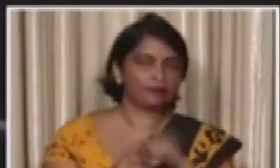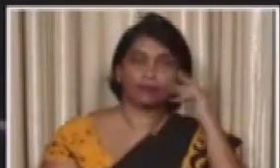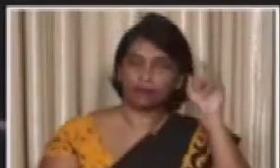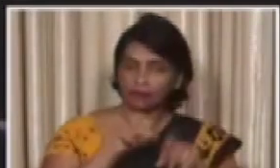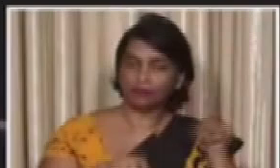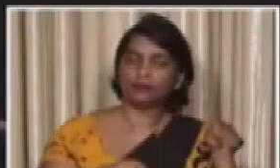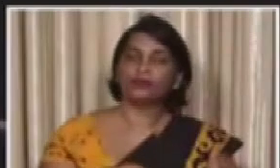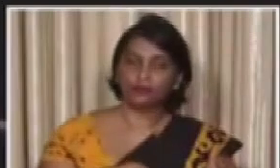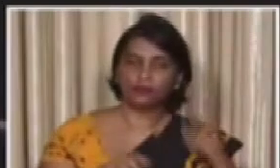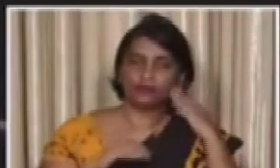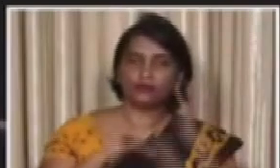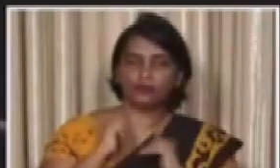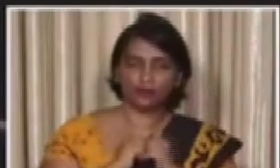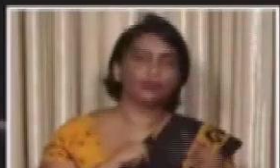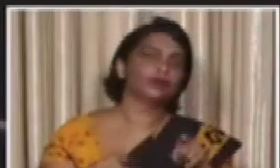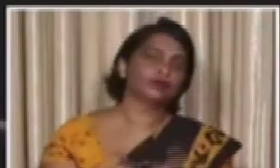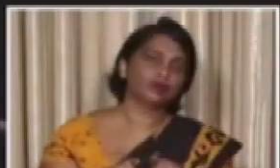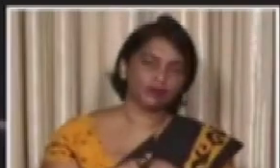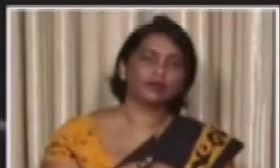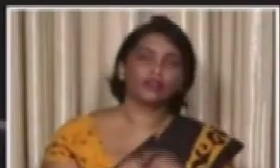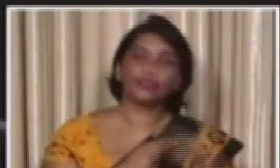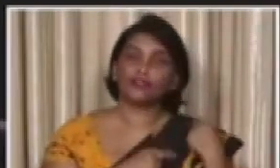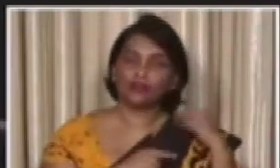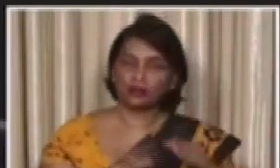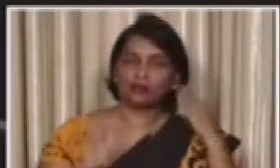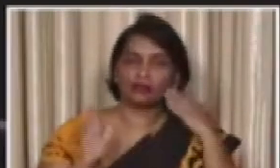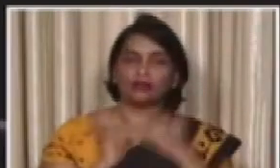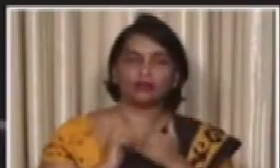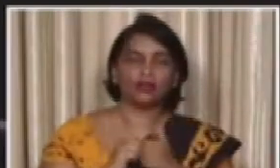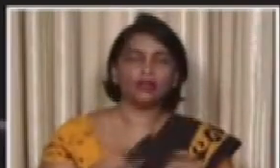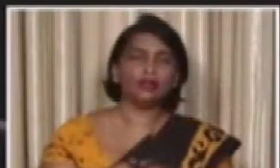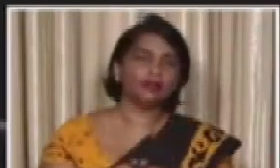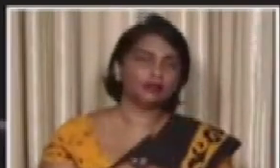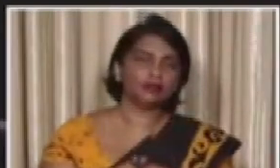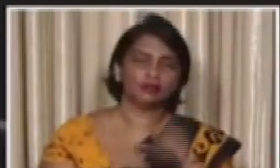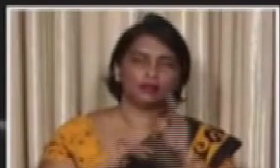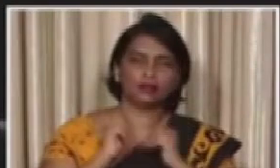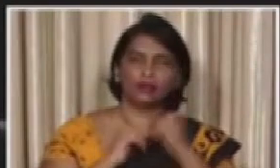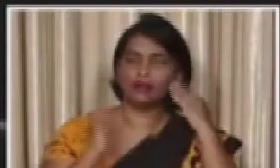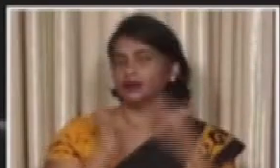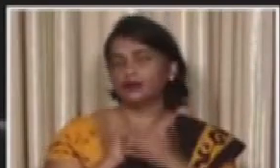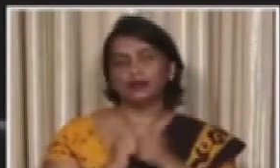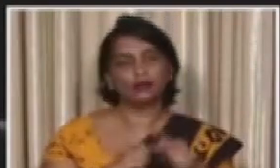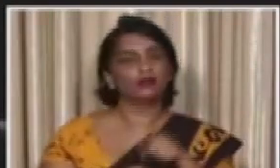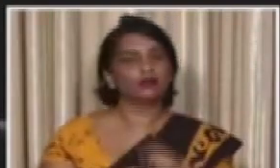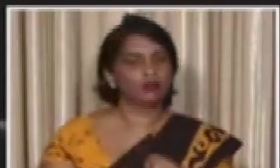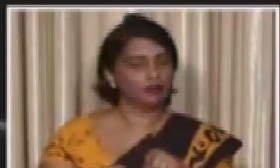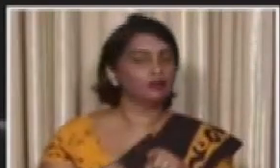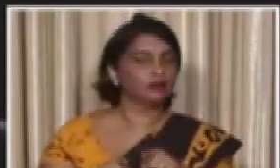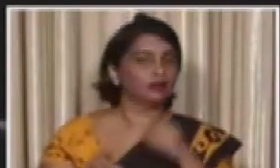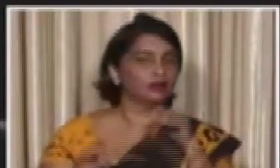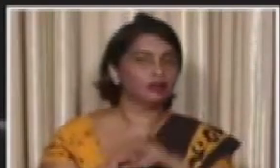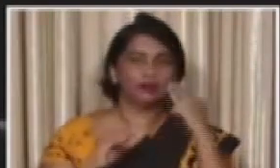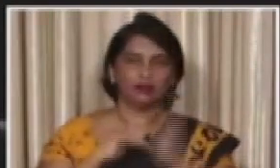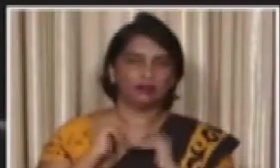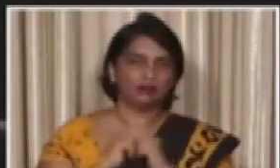කාන්තාවන්ගේ දරුවන් රැකබලා ගැනීමේ වගකීම පිළිබඳවත් අවශ්‍ය වැඩපිළිවෙල සේවා ස්ථානයේ මැතිකිරීම පිළිබඳව